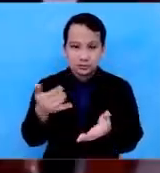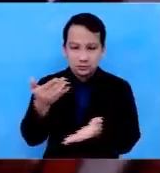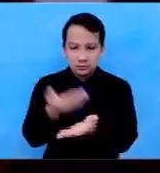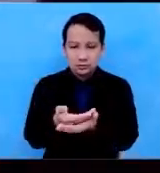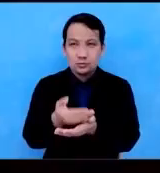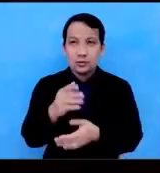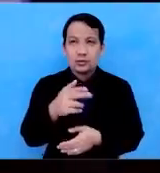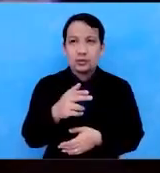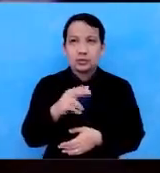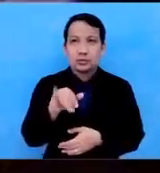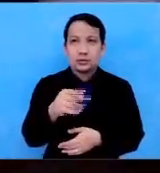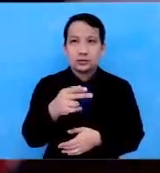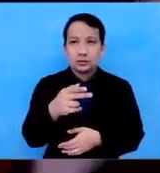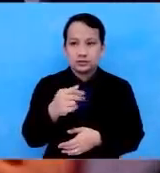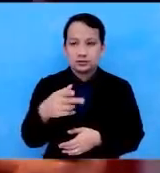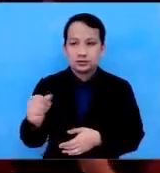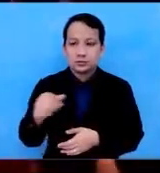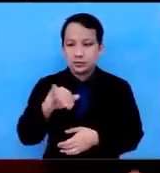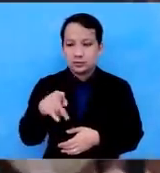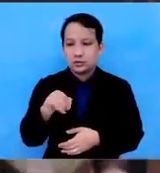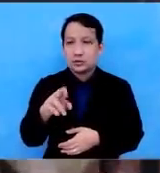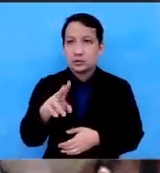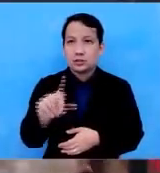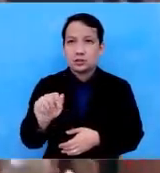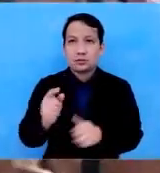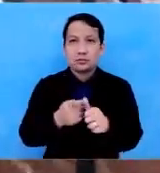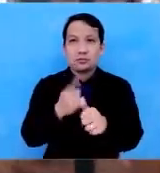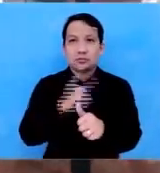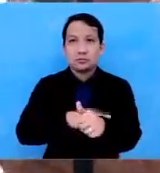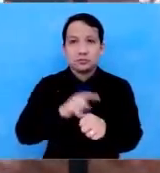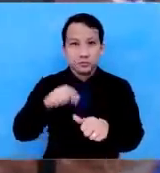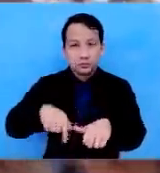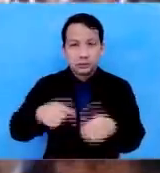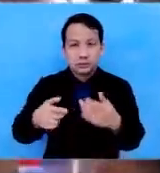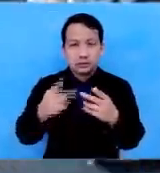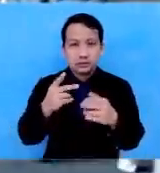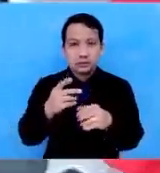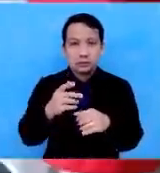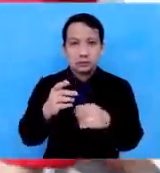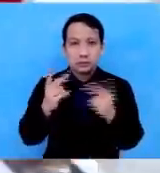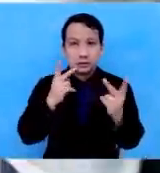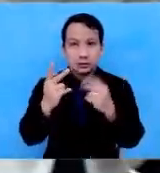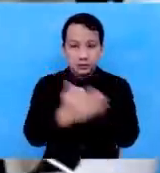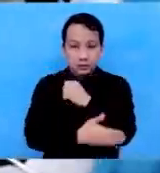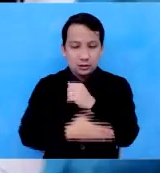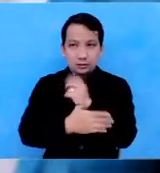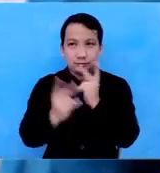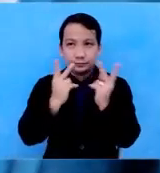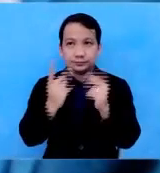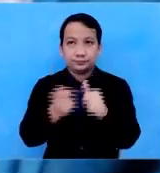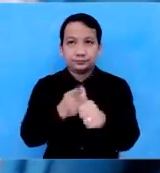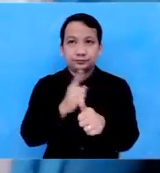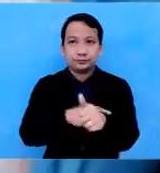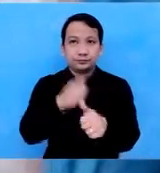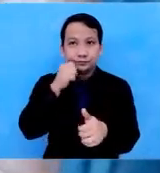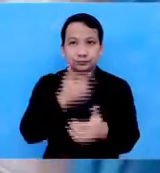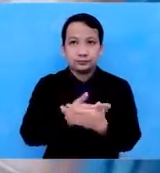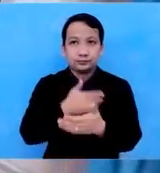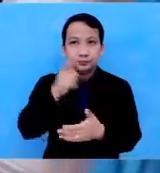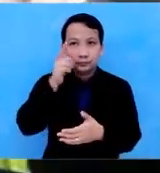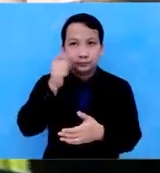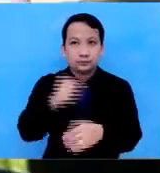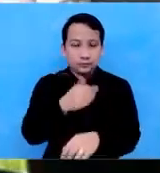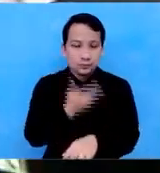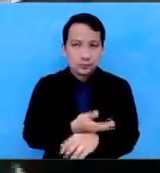sa kanyang kauna-unahang state visit. Kasama ng Pangulo sina First Lady Liza Marcos at anak na si Senior